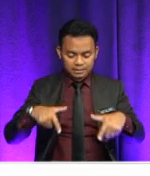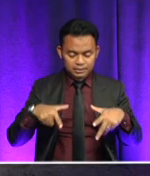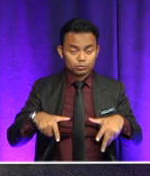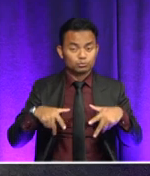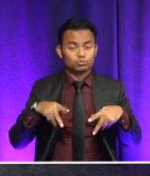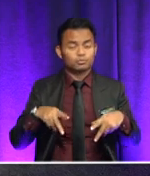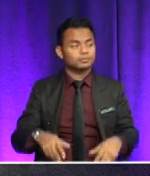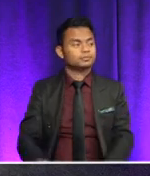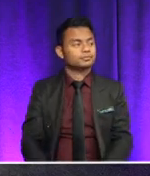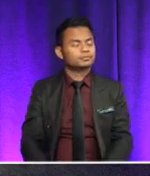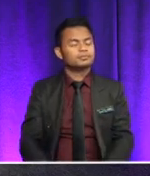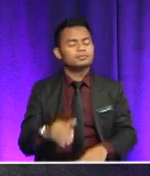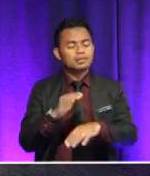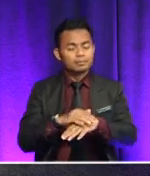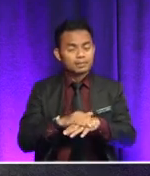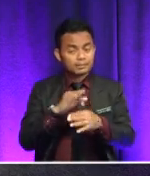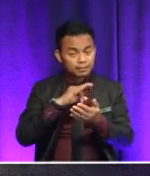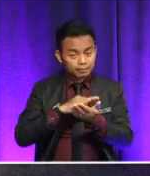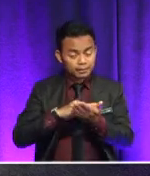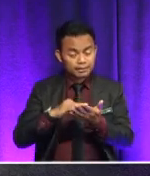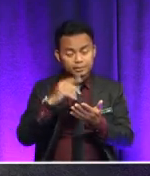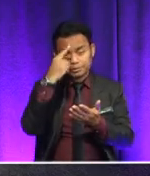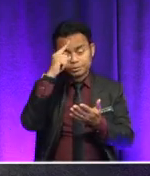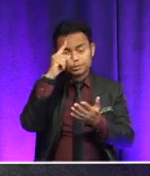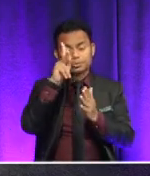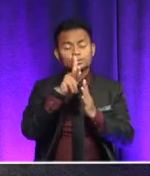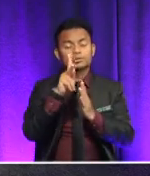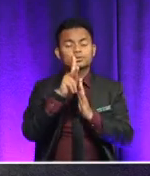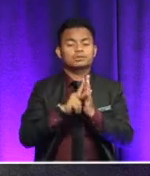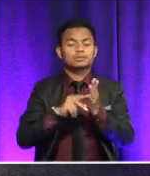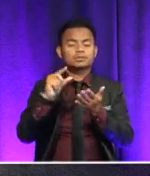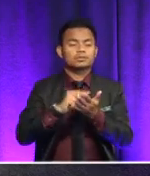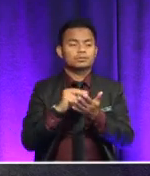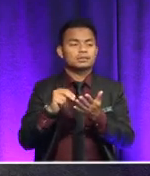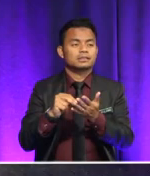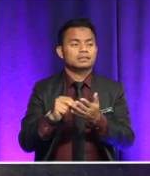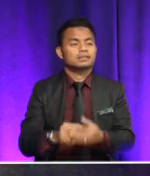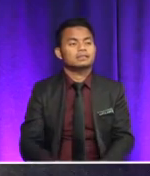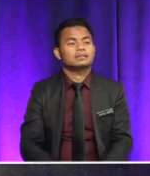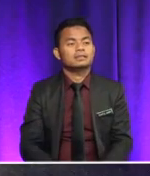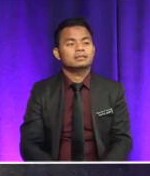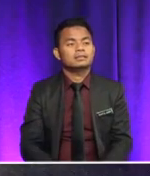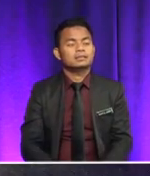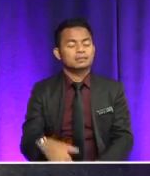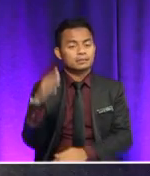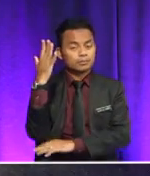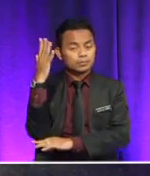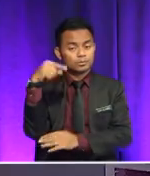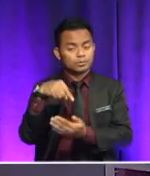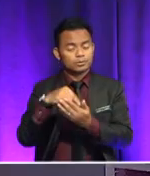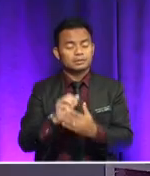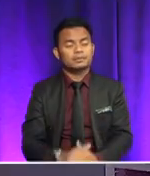betapa banyaknya faedah untuk kegunaan kenal sebagai seperti itu ya sebab itu memperkenalkan pada tahun